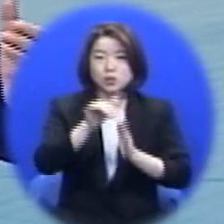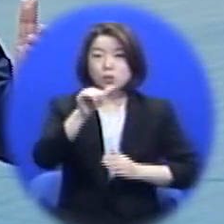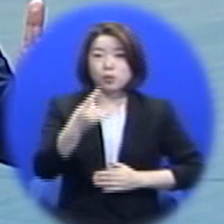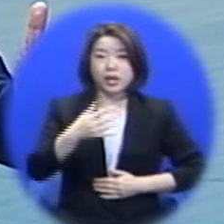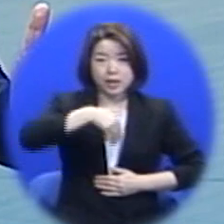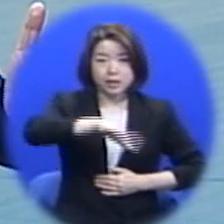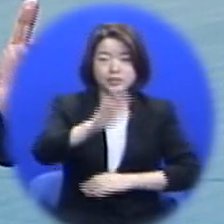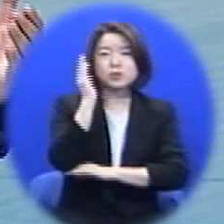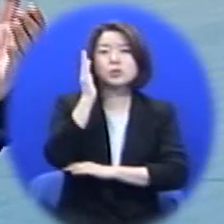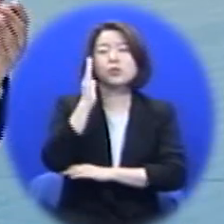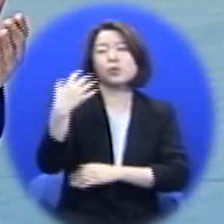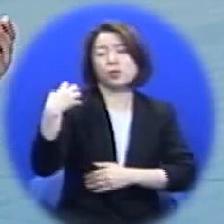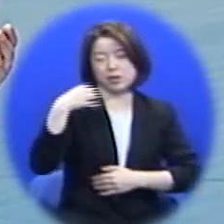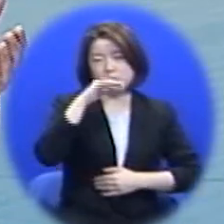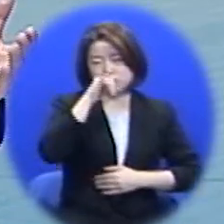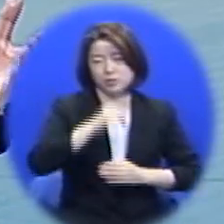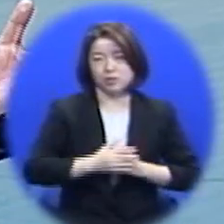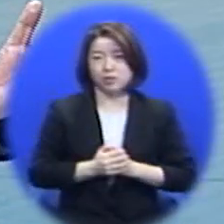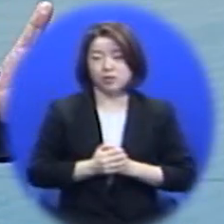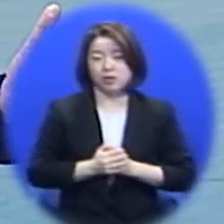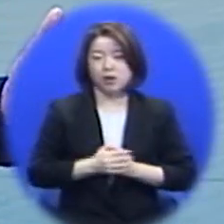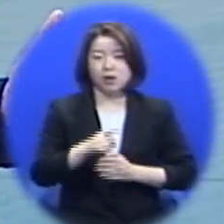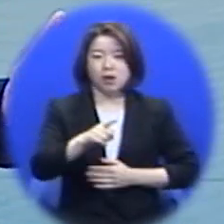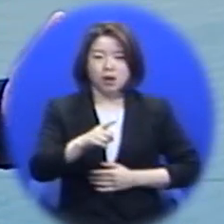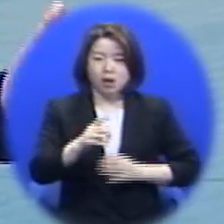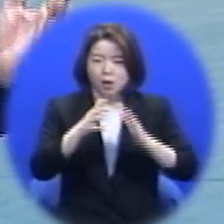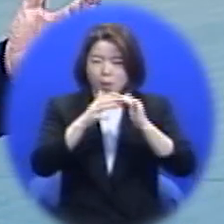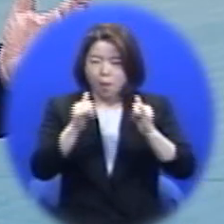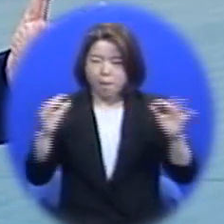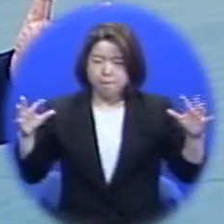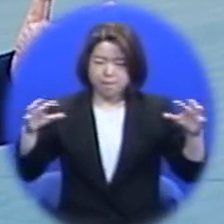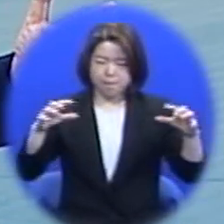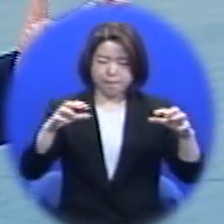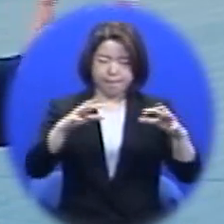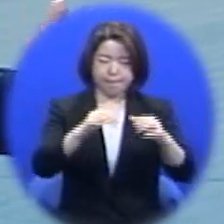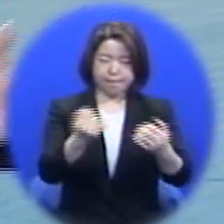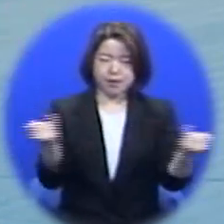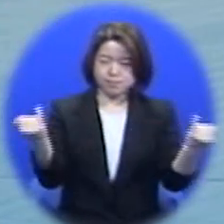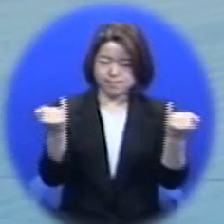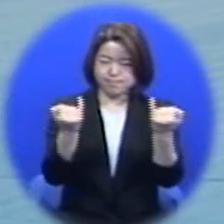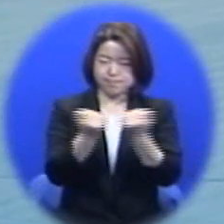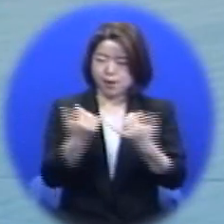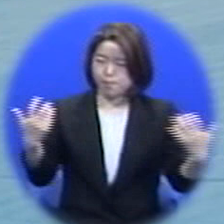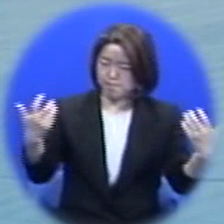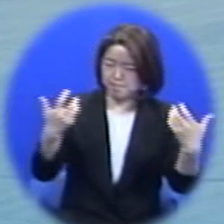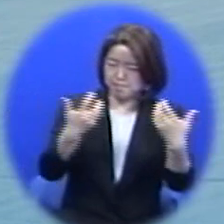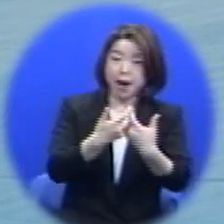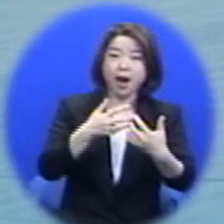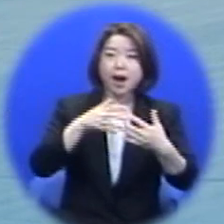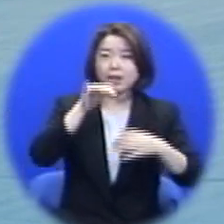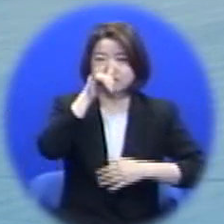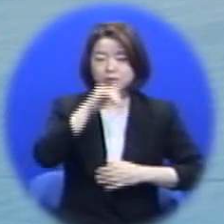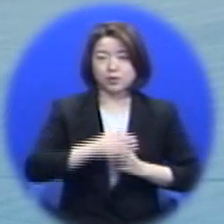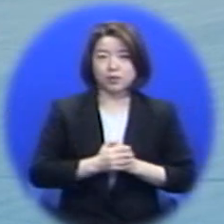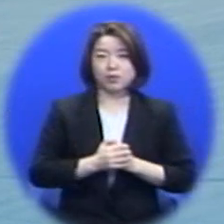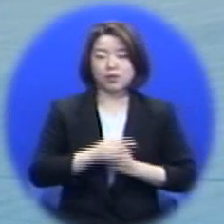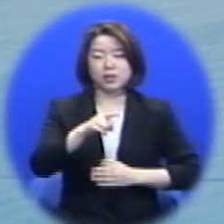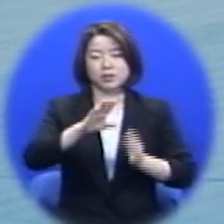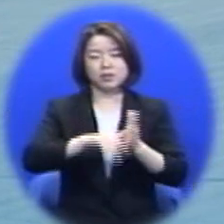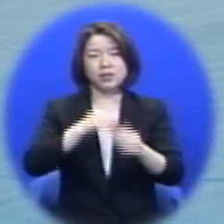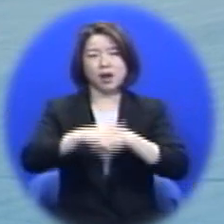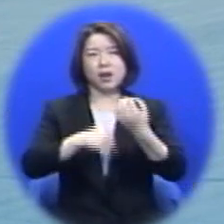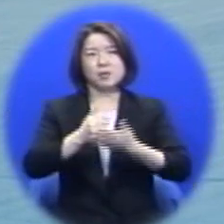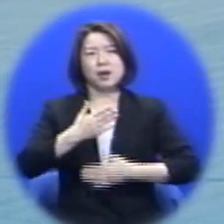예배당에 사람이 들어갈 수 없을 정도로 여자 성도들이 꽉 찼습니다. 그때 하나님은